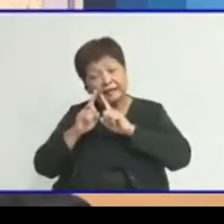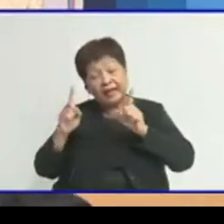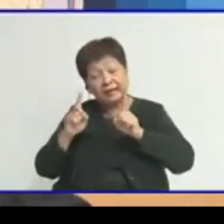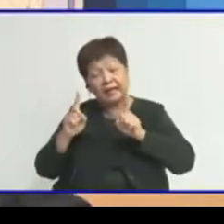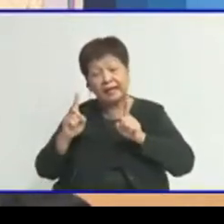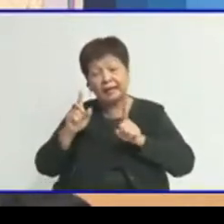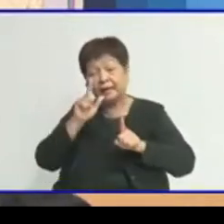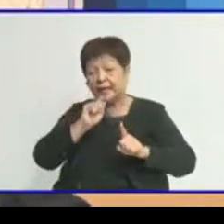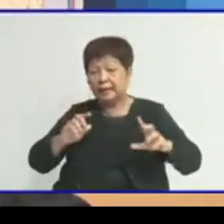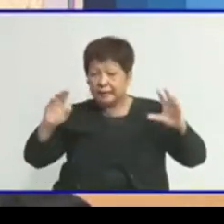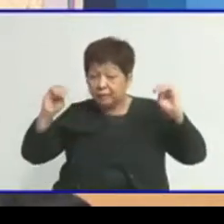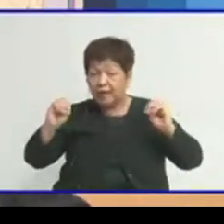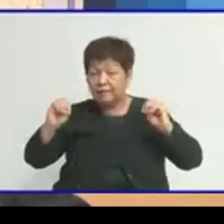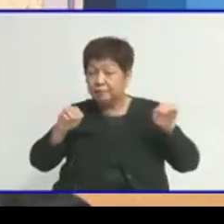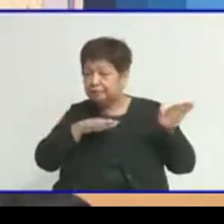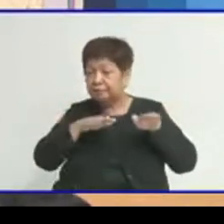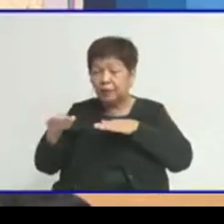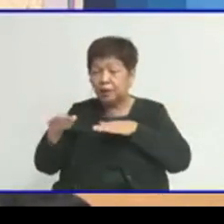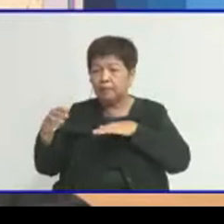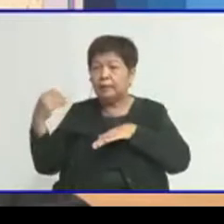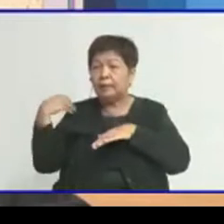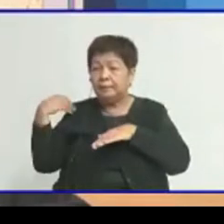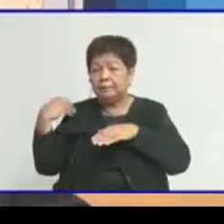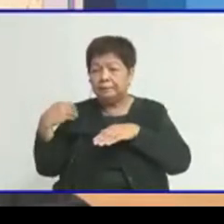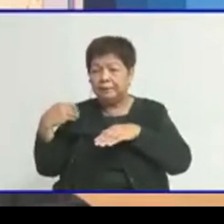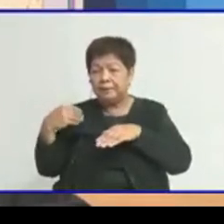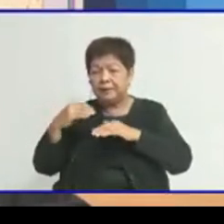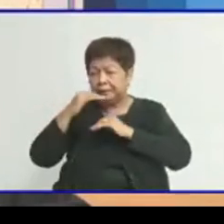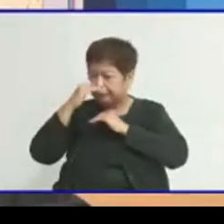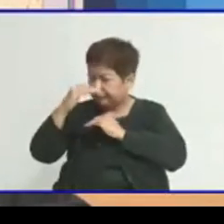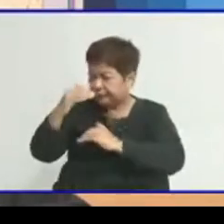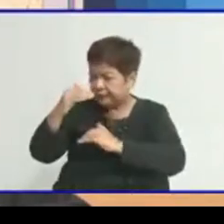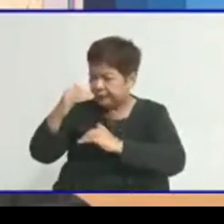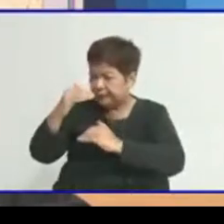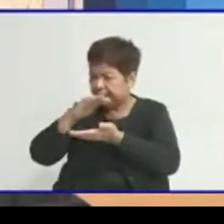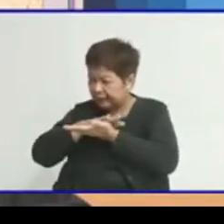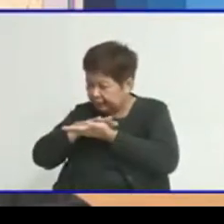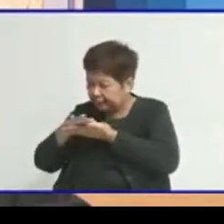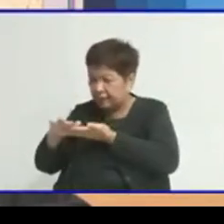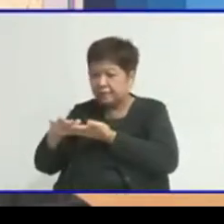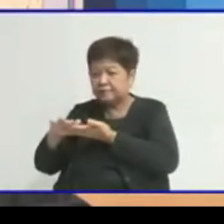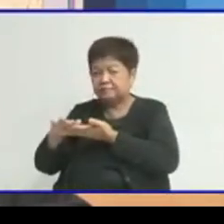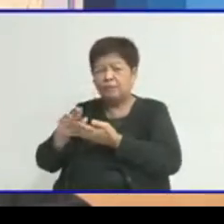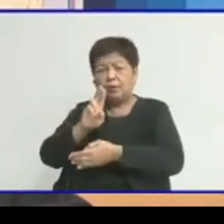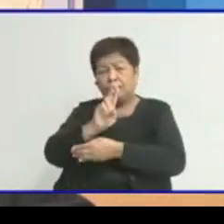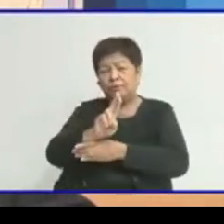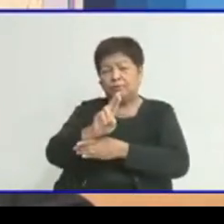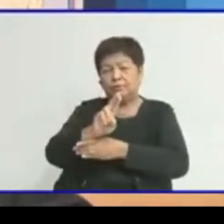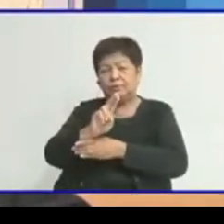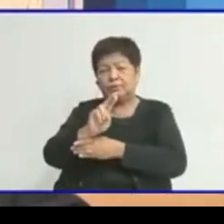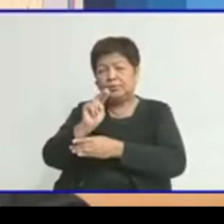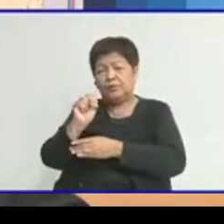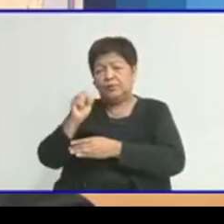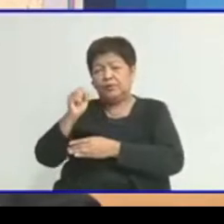องที่สามารถให้ความคุ้มครองแก่ผู้ลี้ภัยได ้ยูเนสเซีย หน้าที่ของยูเนสเซียก็อาจจะมีการปรับเปลี่ยนไปนะคะ